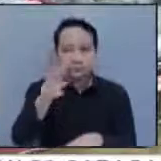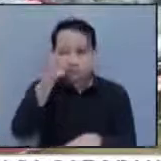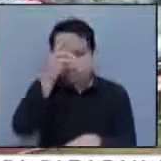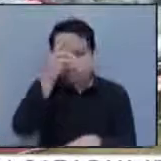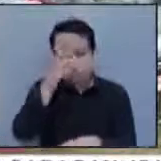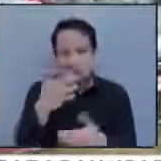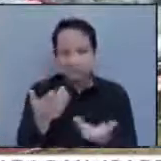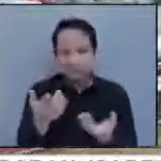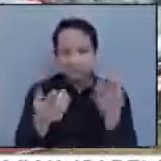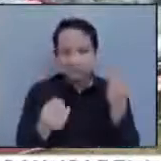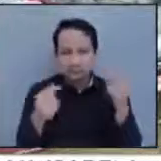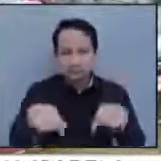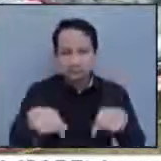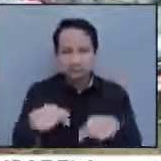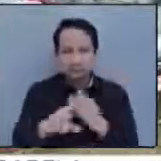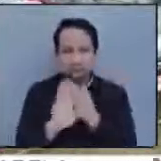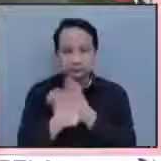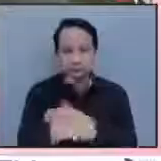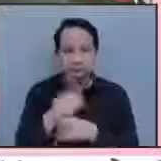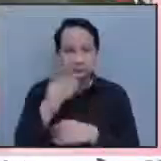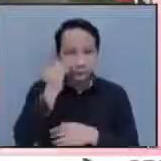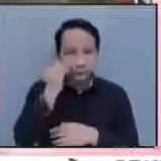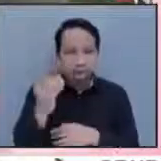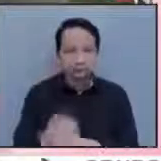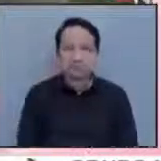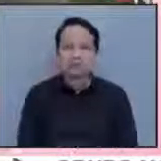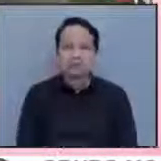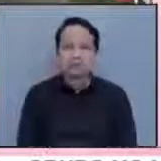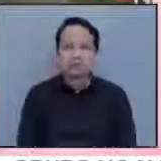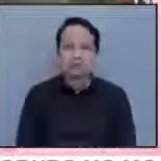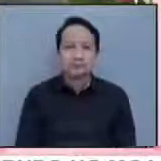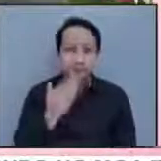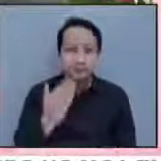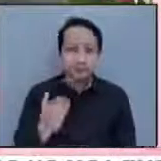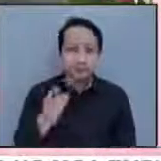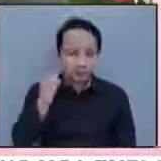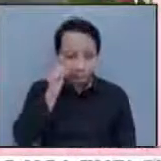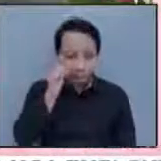mula rito sa Tandang Sora. Balik muna sa iyo, Dayan. Maraming salamat sa iyo, Luisa Erispe.